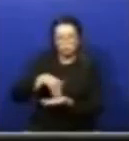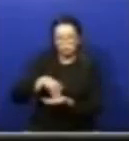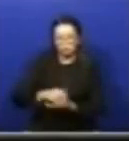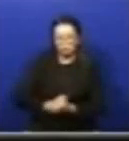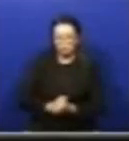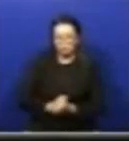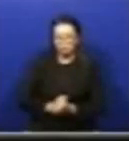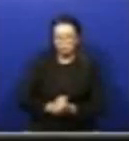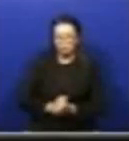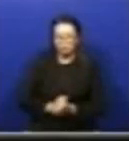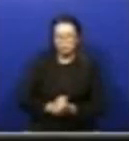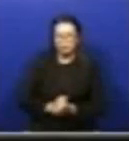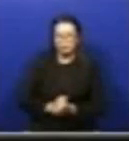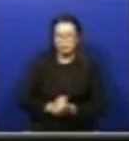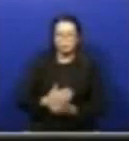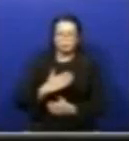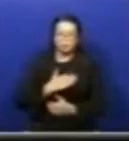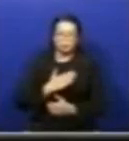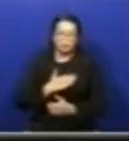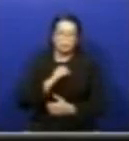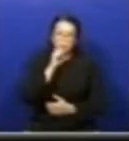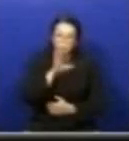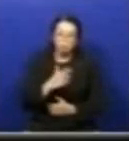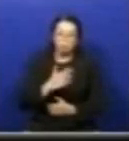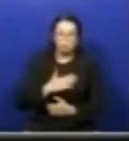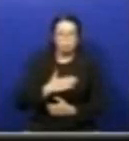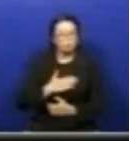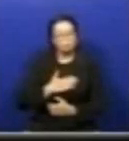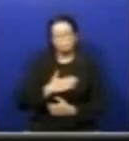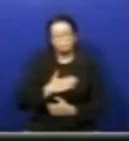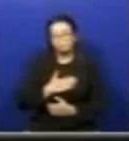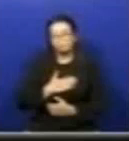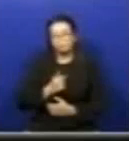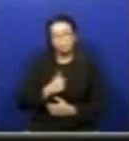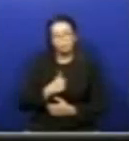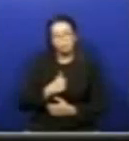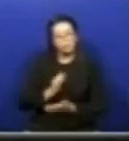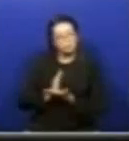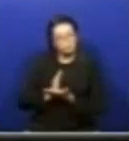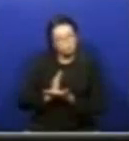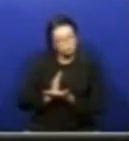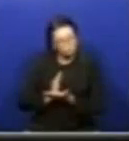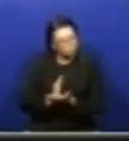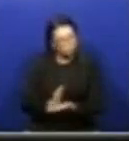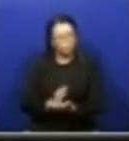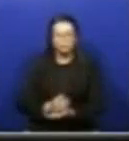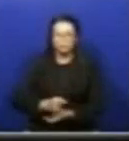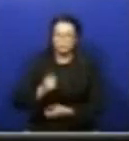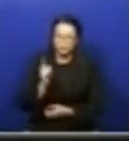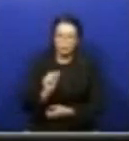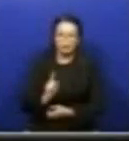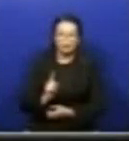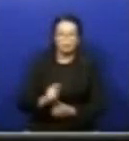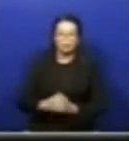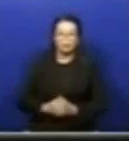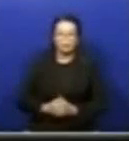างส่วนผมถึงบอกว่าลุงตู่ผมเนี่ยก็ช่างมีบุญญาธิการจริง